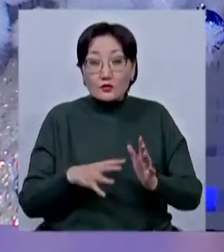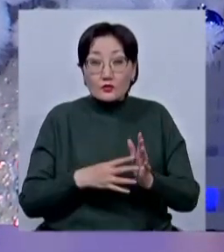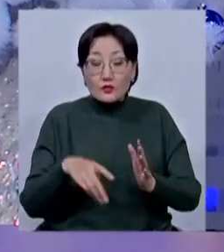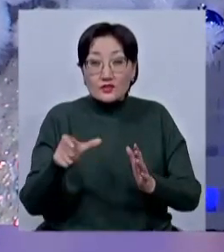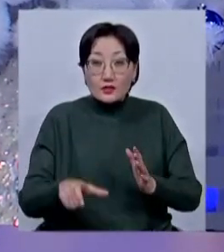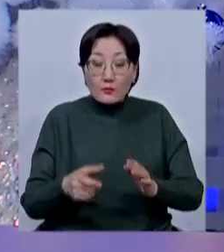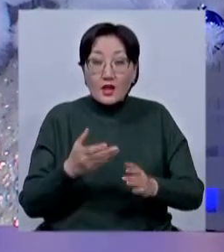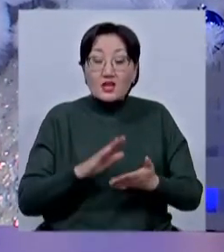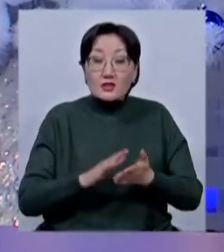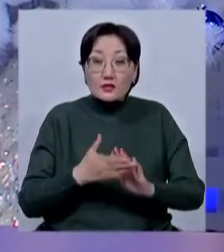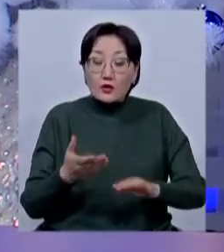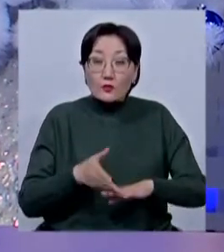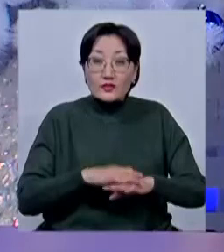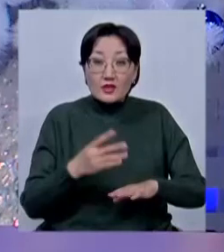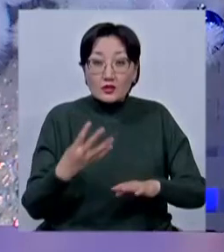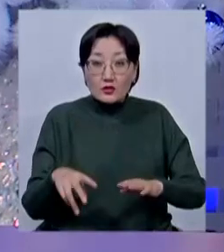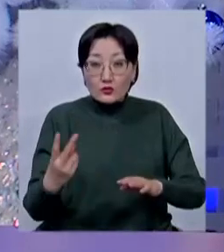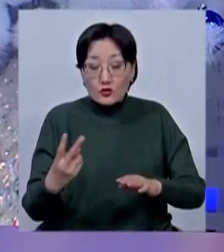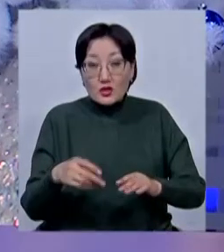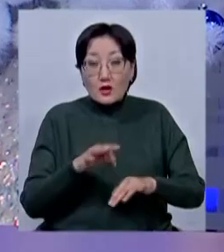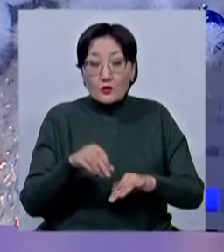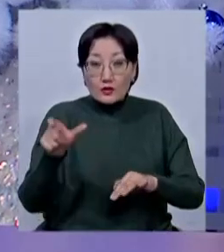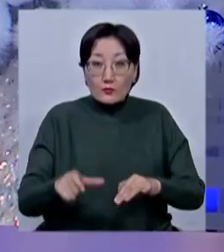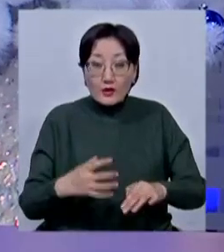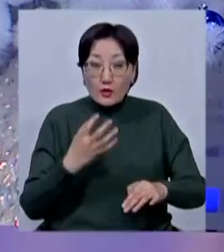249-ның жағдайы ауыр. 43 науқас өкпені